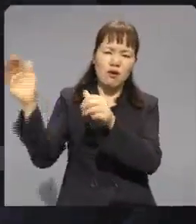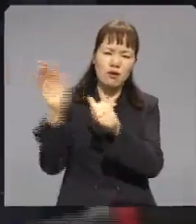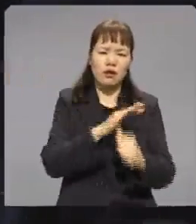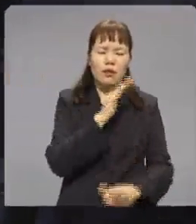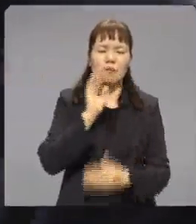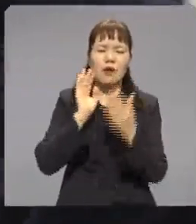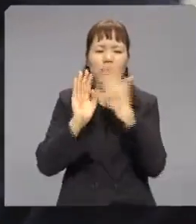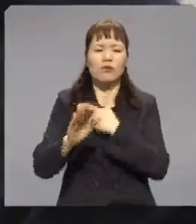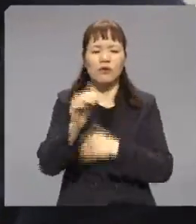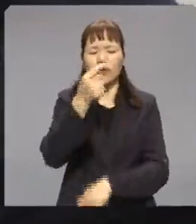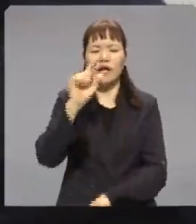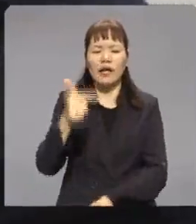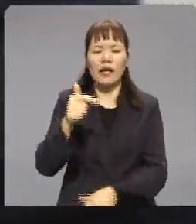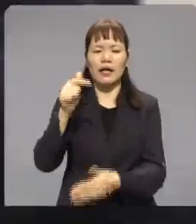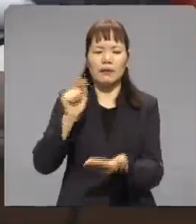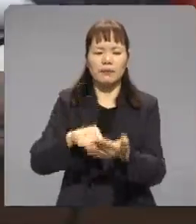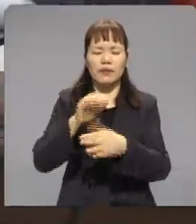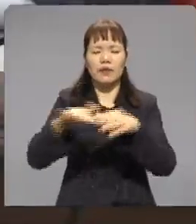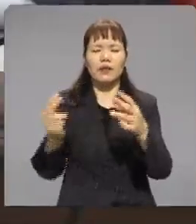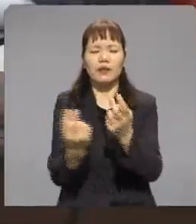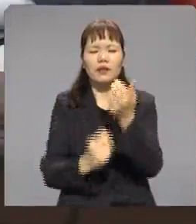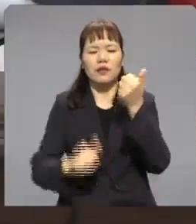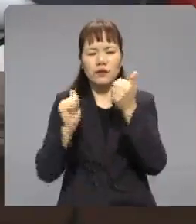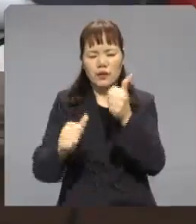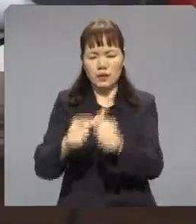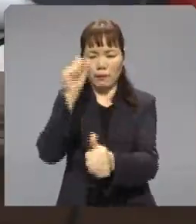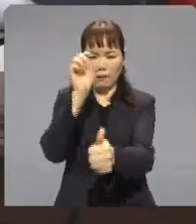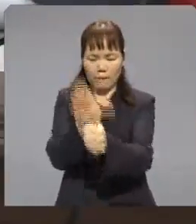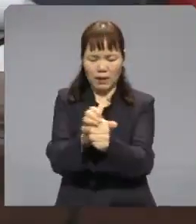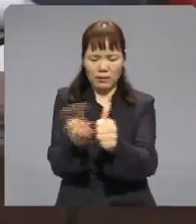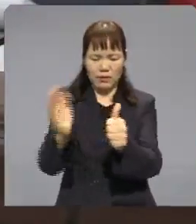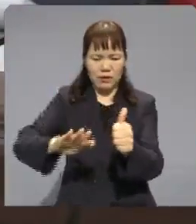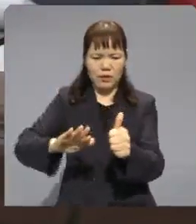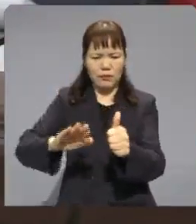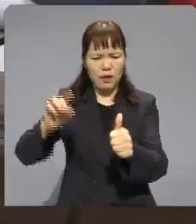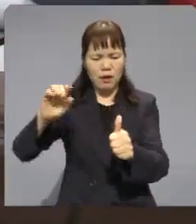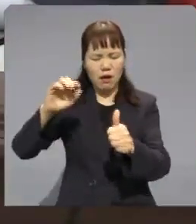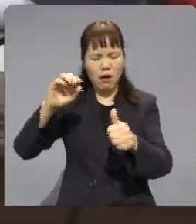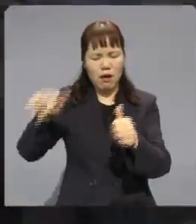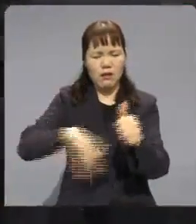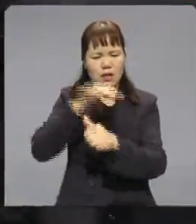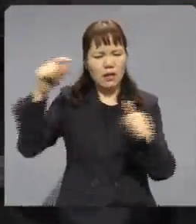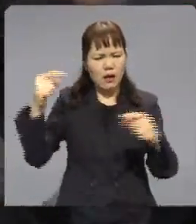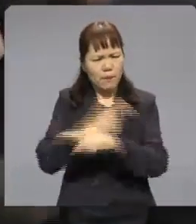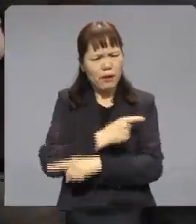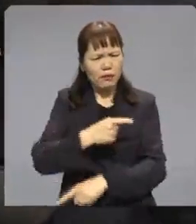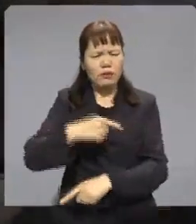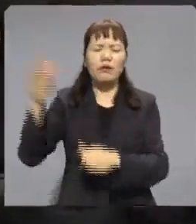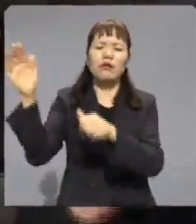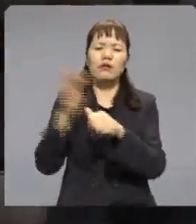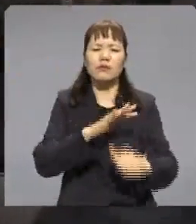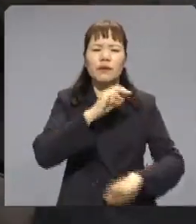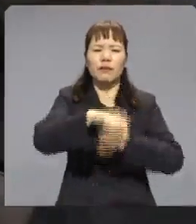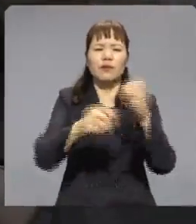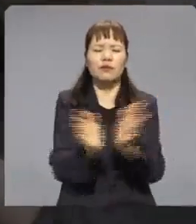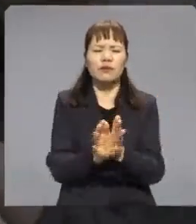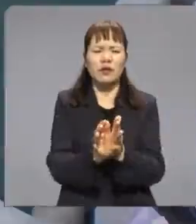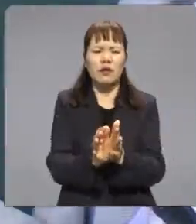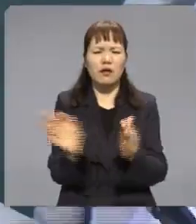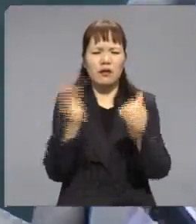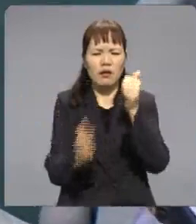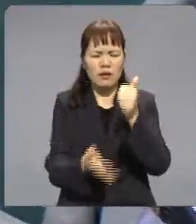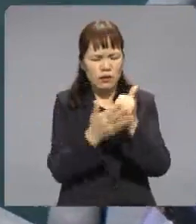한동훈 비상대책위원장을 구원투수로 내세웠지만 끝내 반전에 실패했습니다. 민주당의 공천